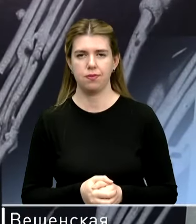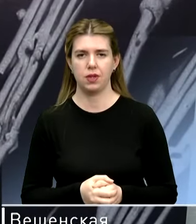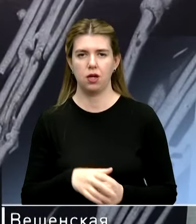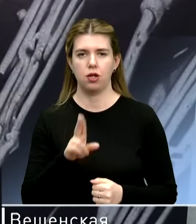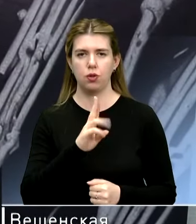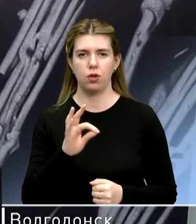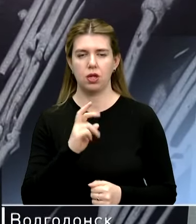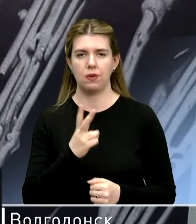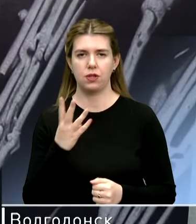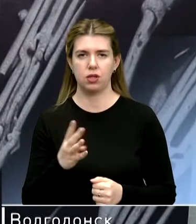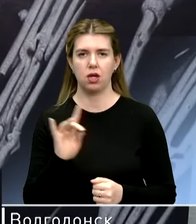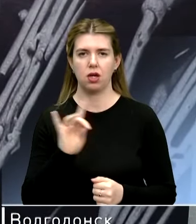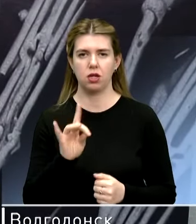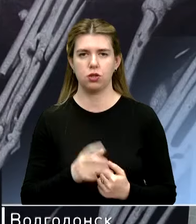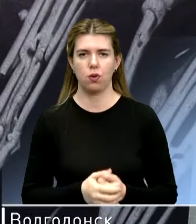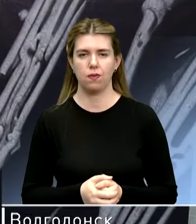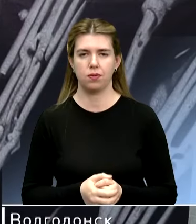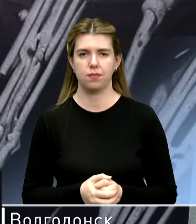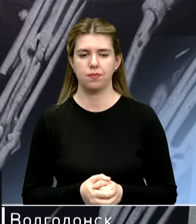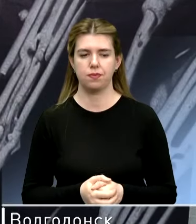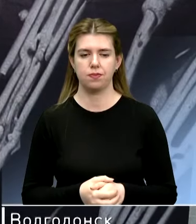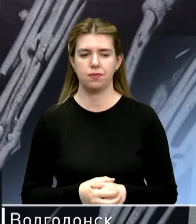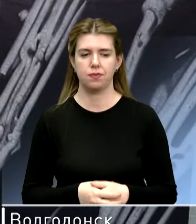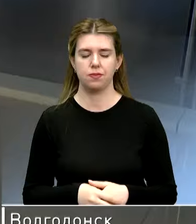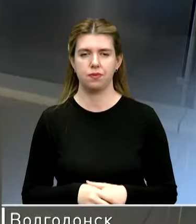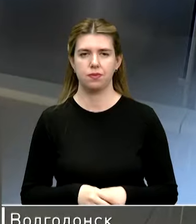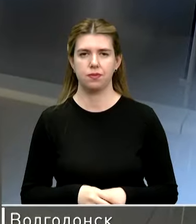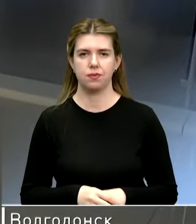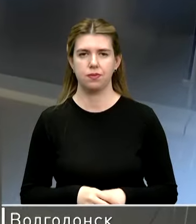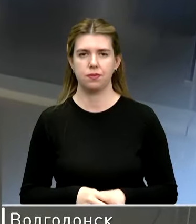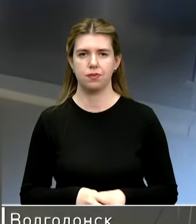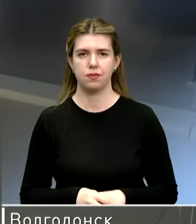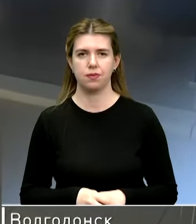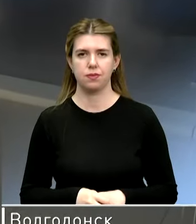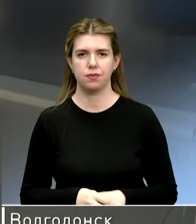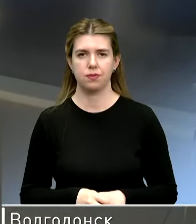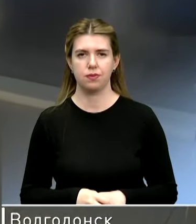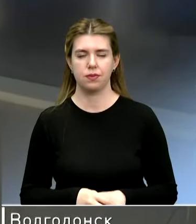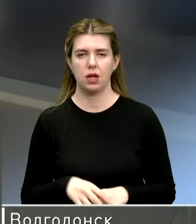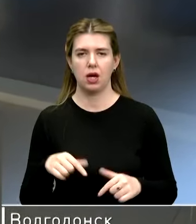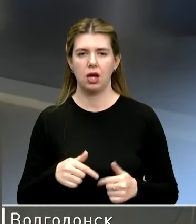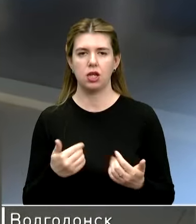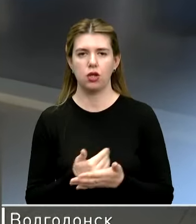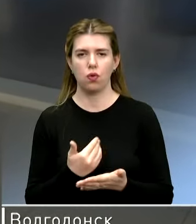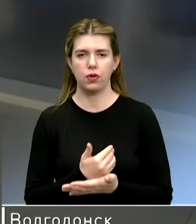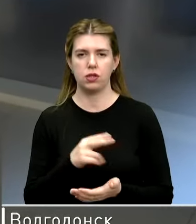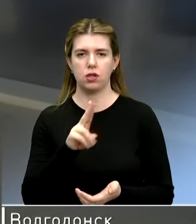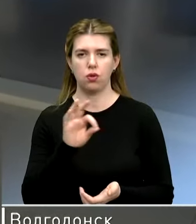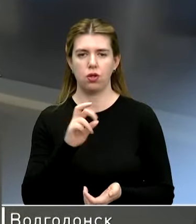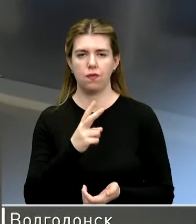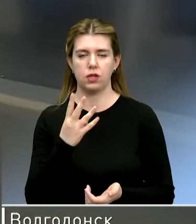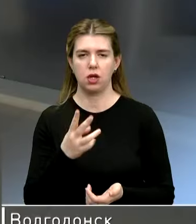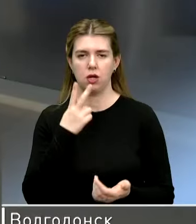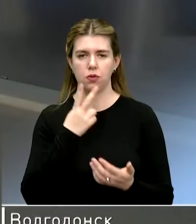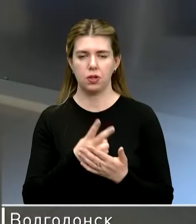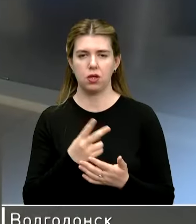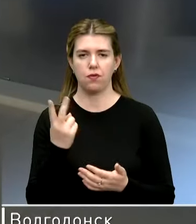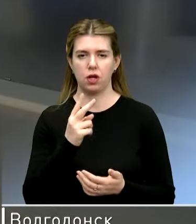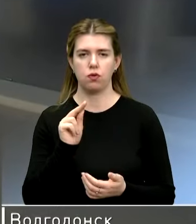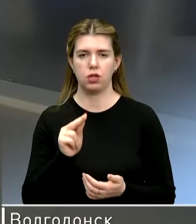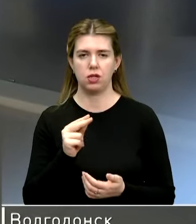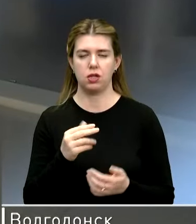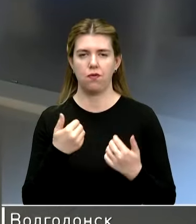Галуцкий, Дон 24, Ростов-на-Дону. Это новости на Дон-24. Смотрите во